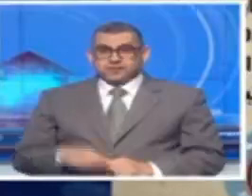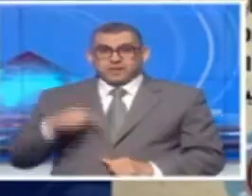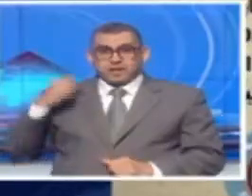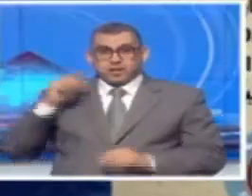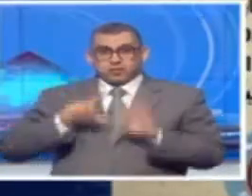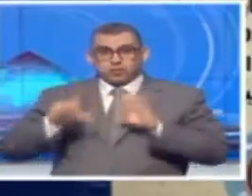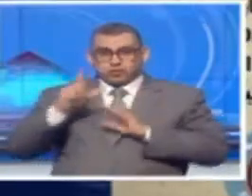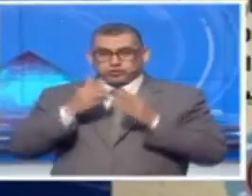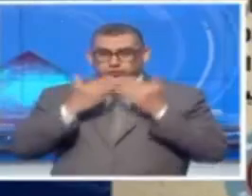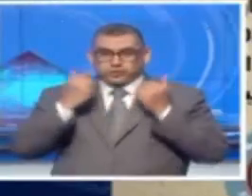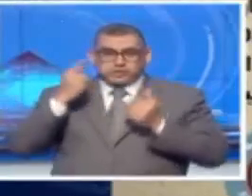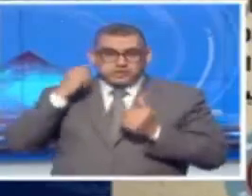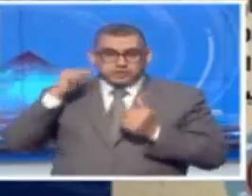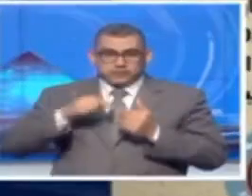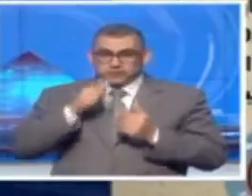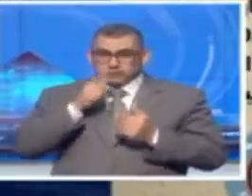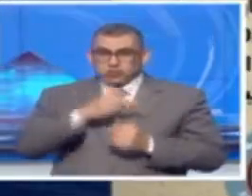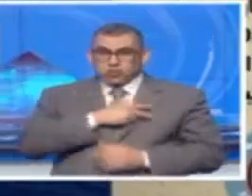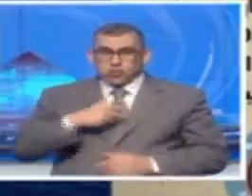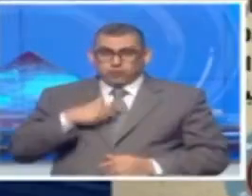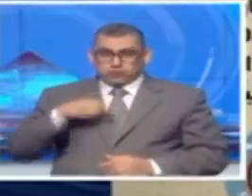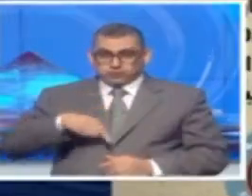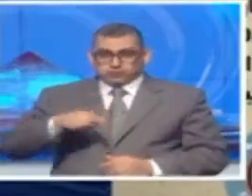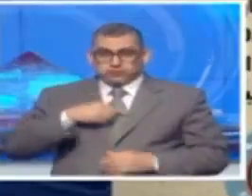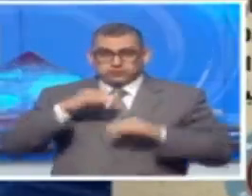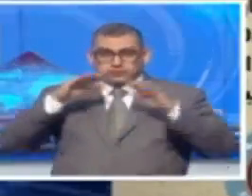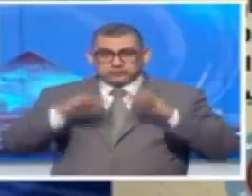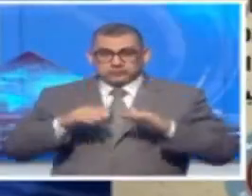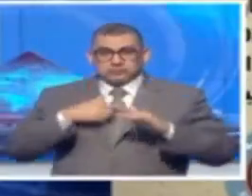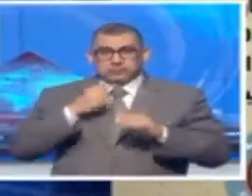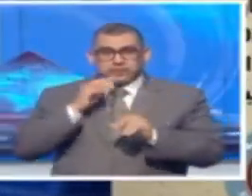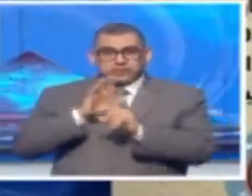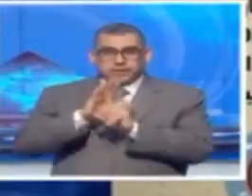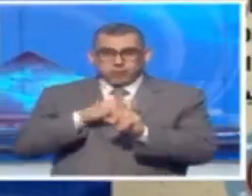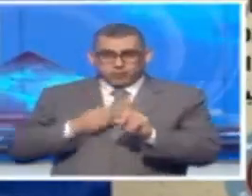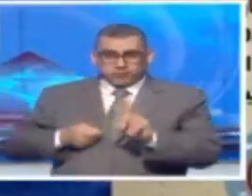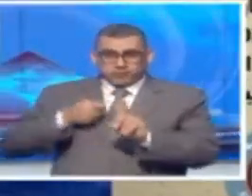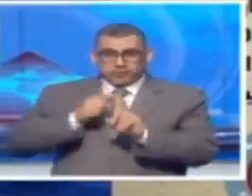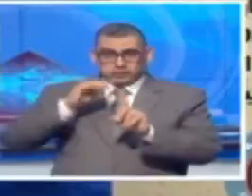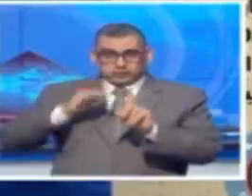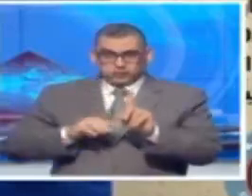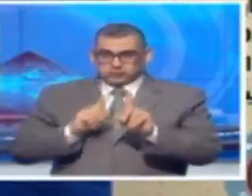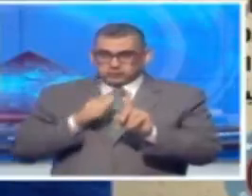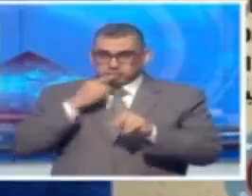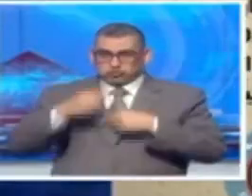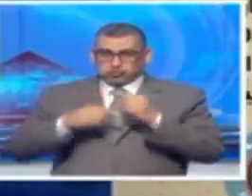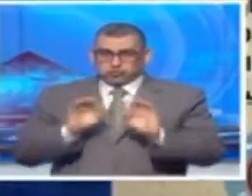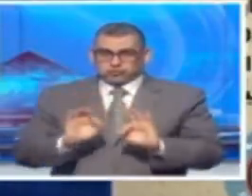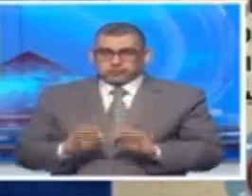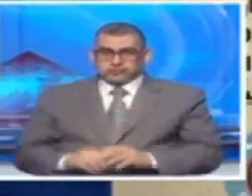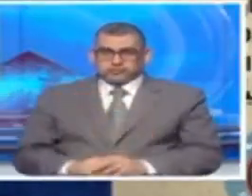مجلس الوزراء ينفي ما تردد عن اعتزام الحكومة خفض مخصصات الدعم في الموازنة الجديدة.